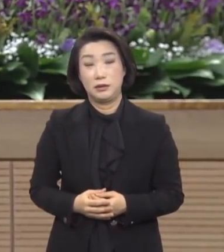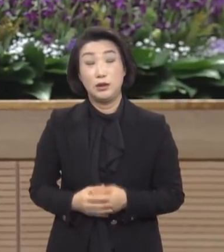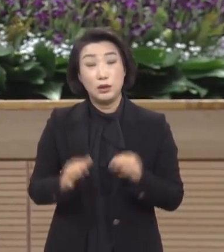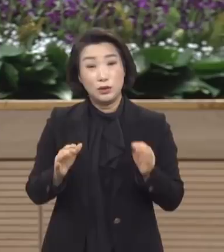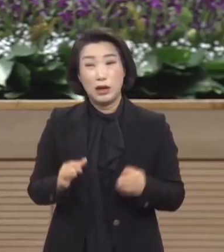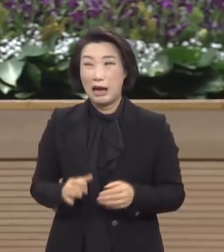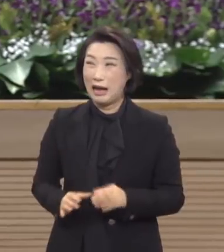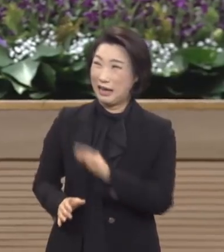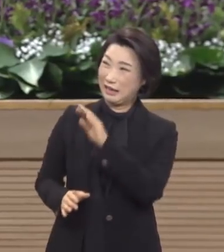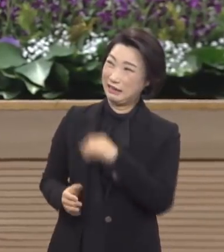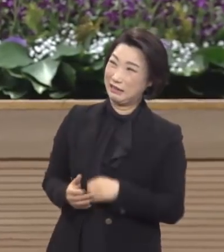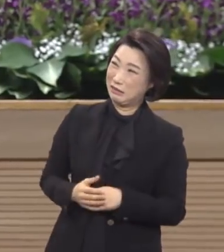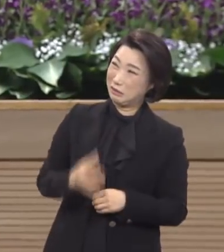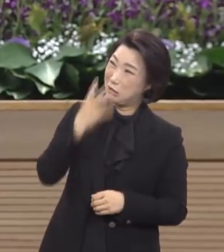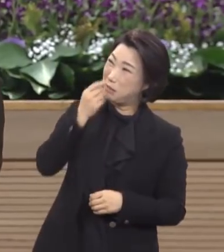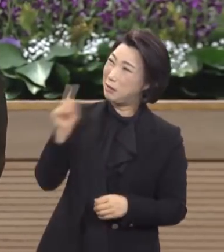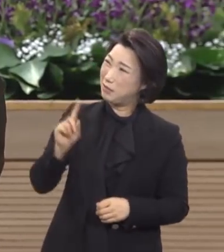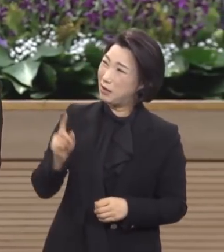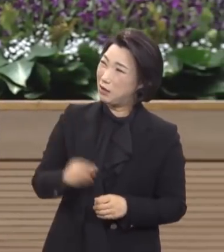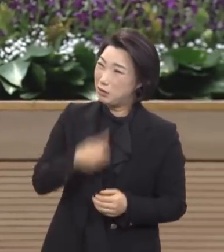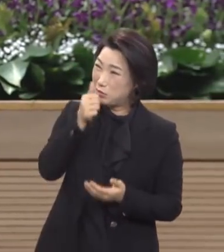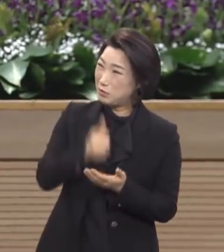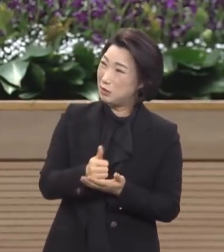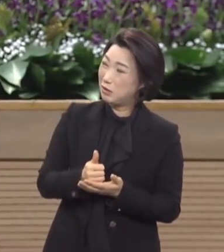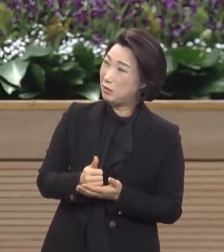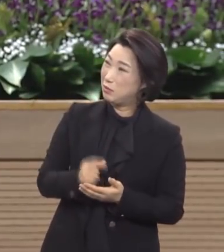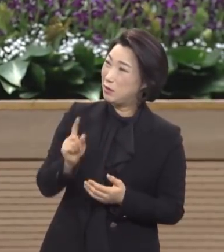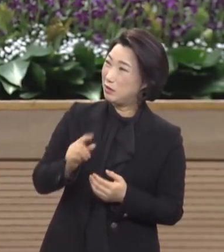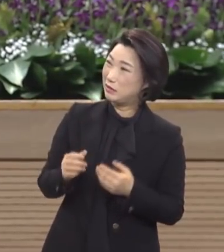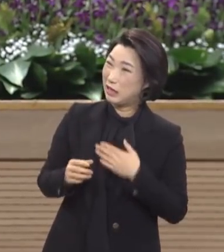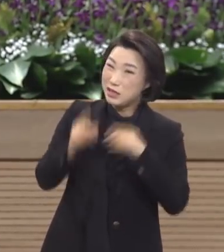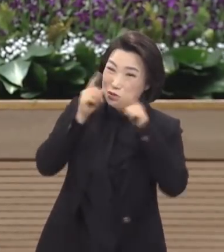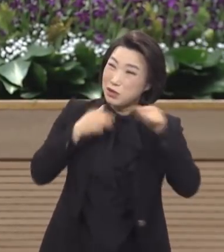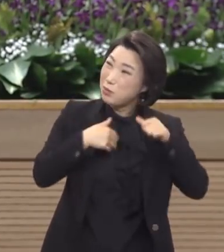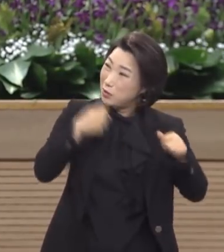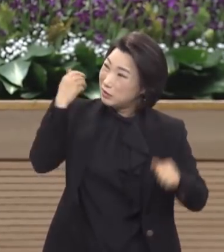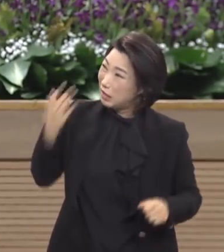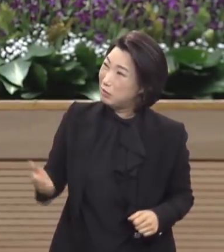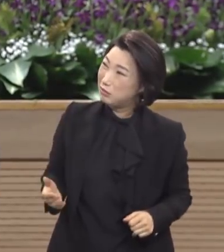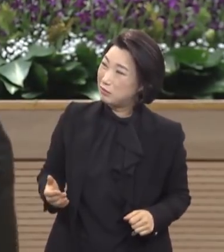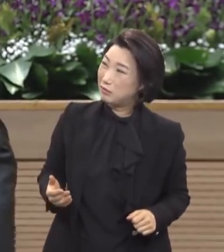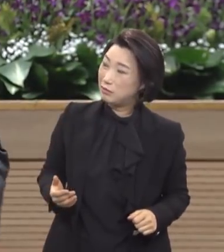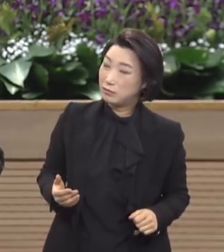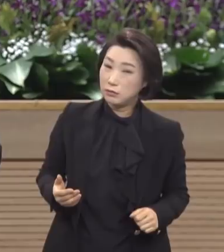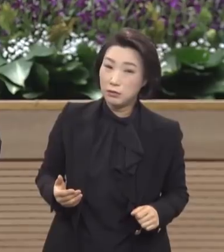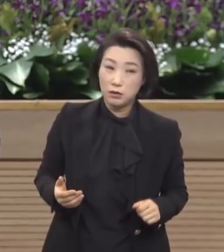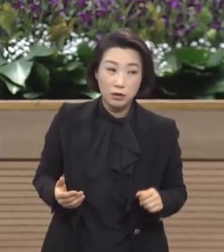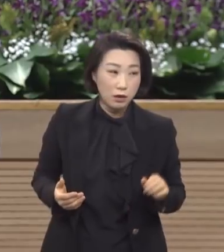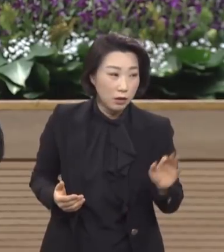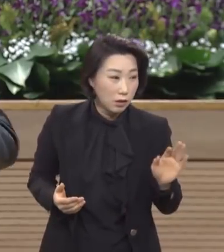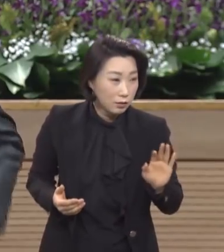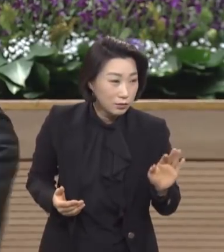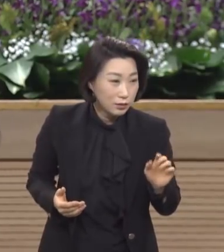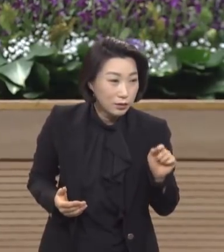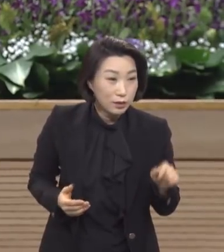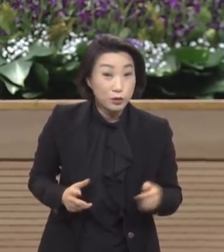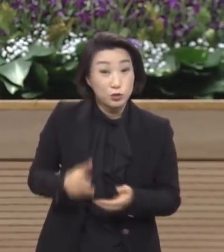아니 뭐 그게 무슨 교만이라고 죄라고 해서 나를 지옥 보내야 주님이? 그런다고